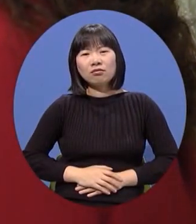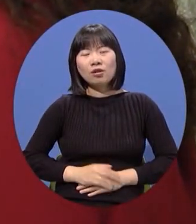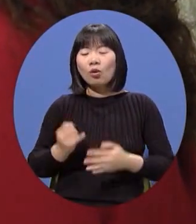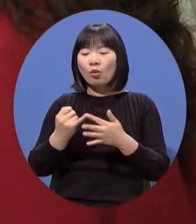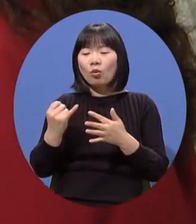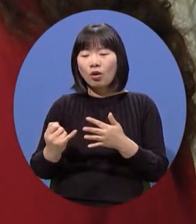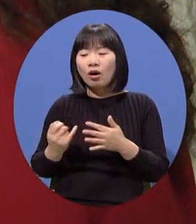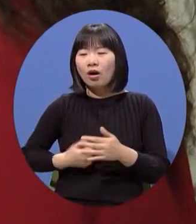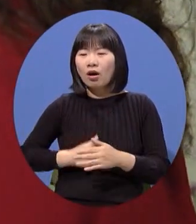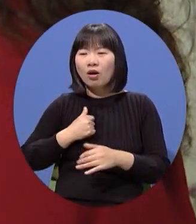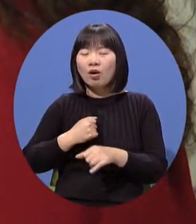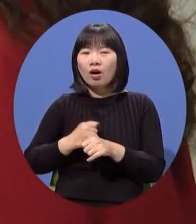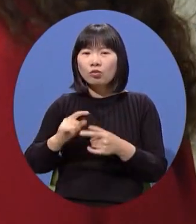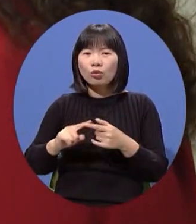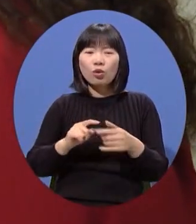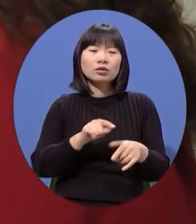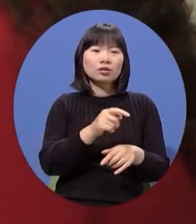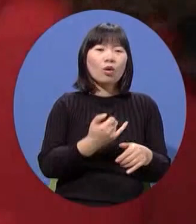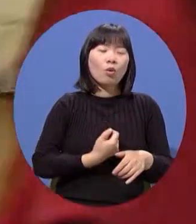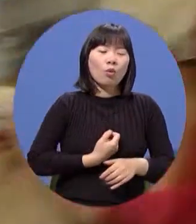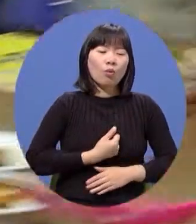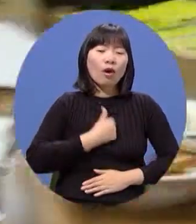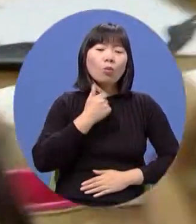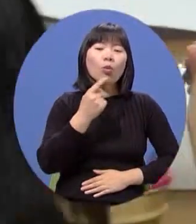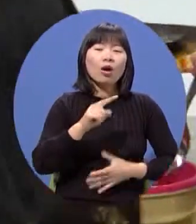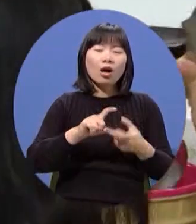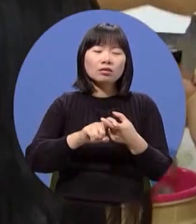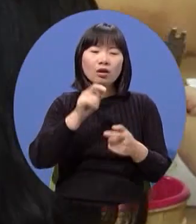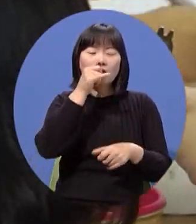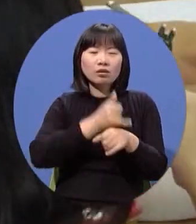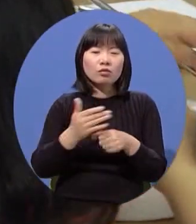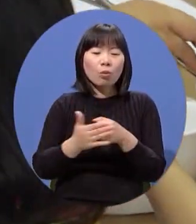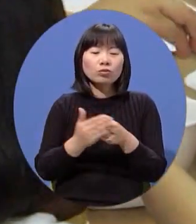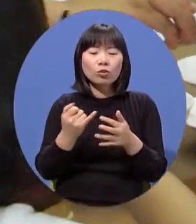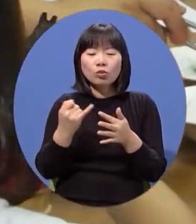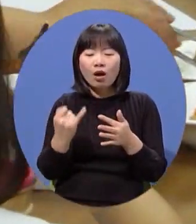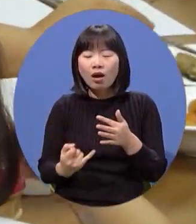무슨 상관이 있다고 윤서한테 그러니? 뭐